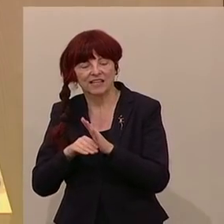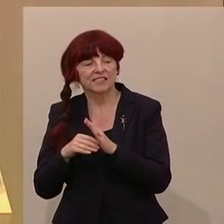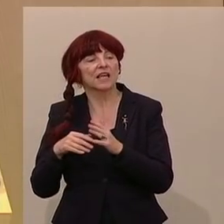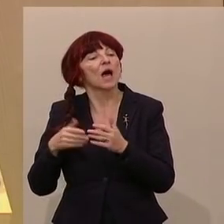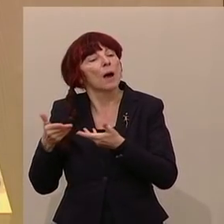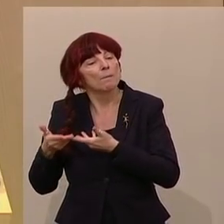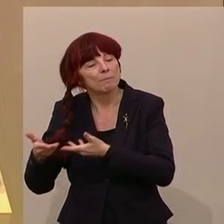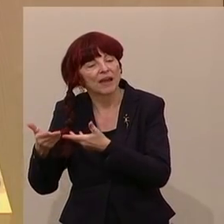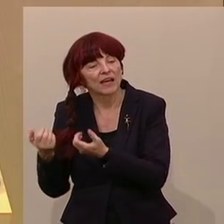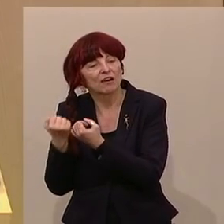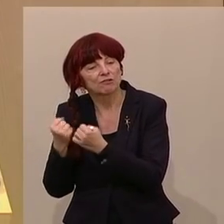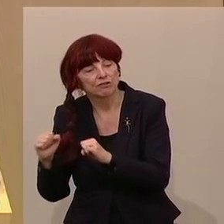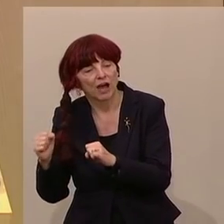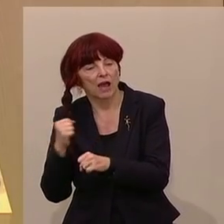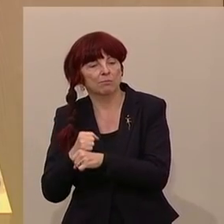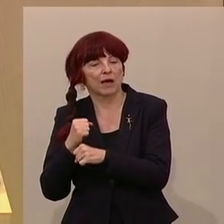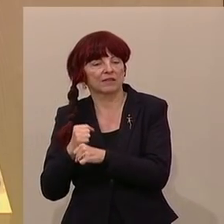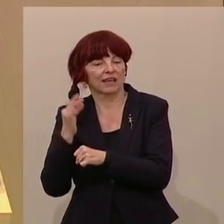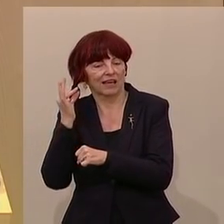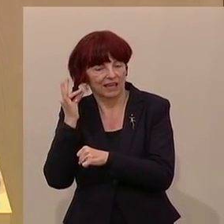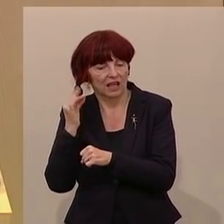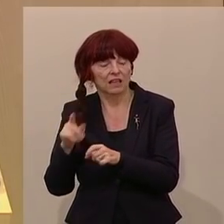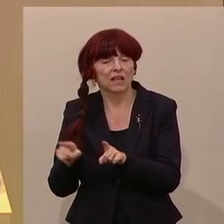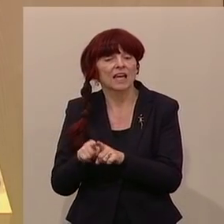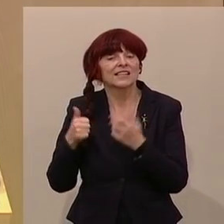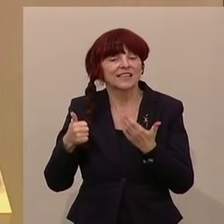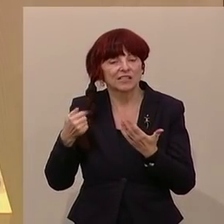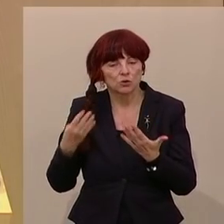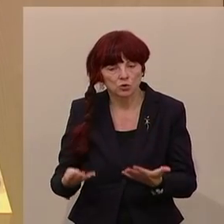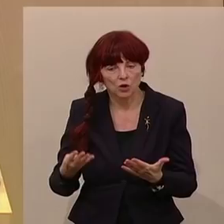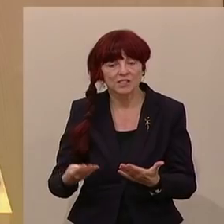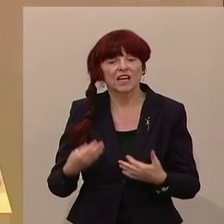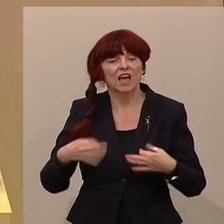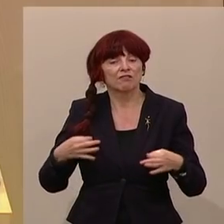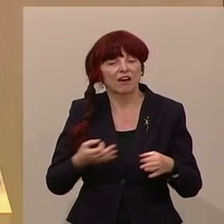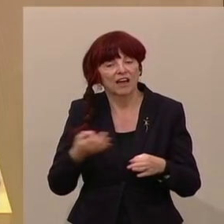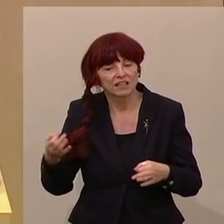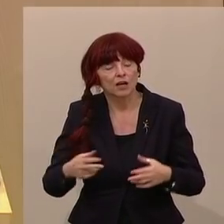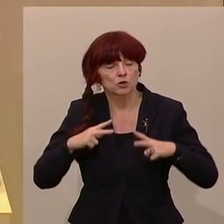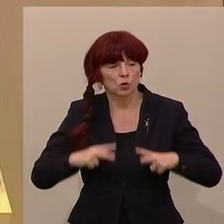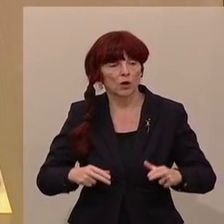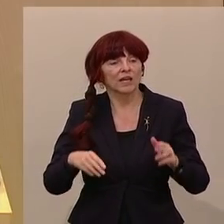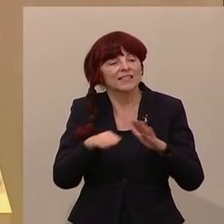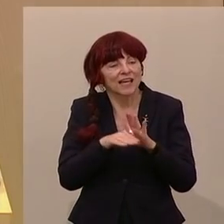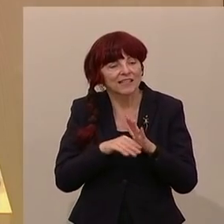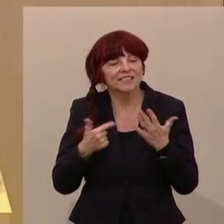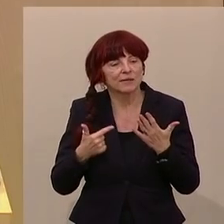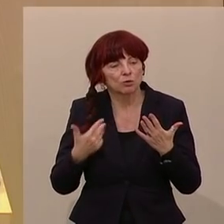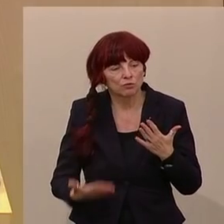Freiarbeiter- und Arbeiterinnengesetz 1996, das Feiertagsruhegesetz 1957,